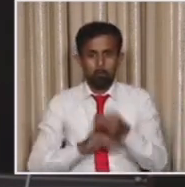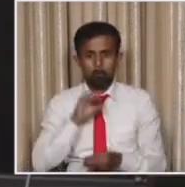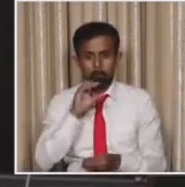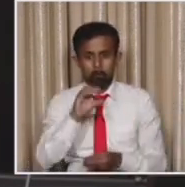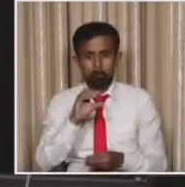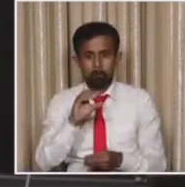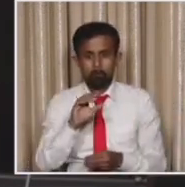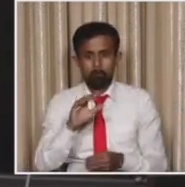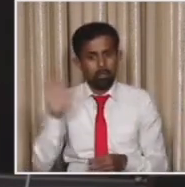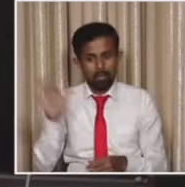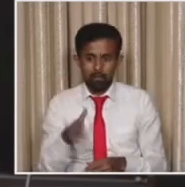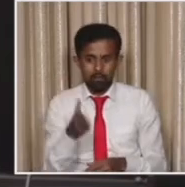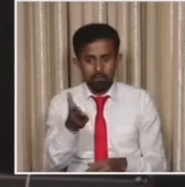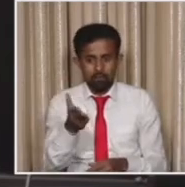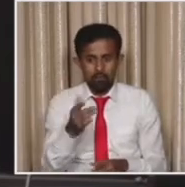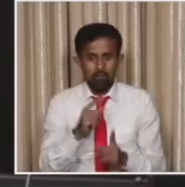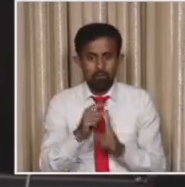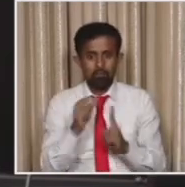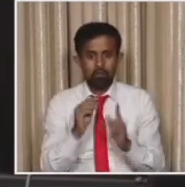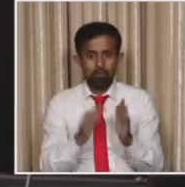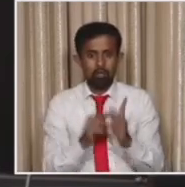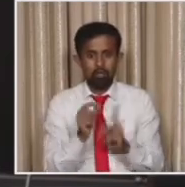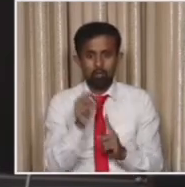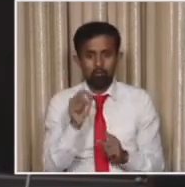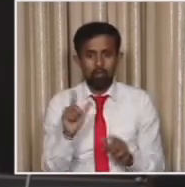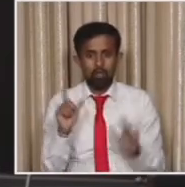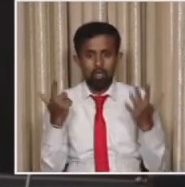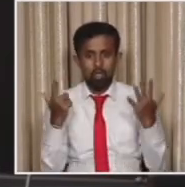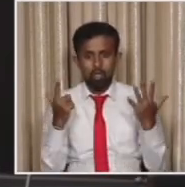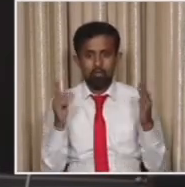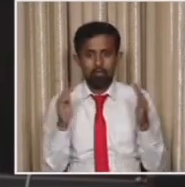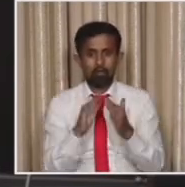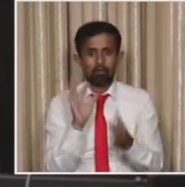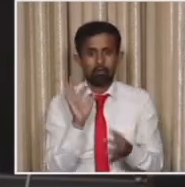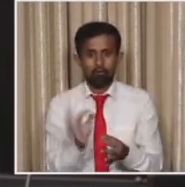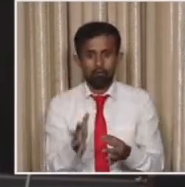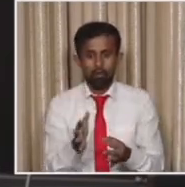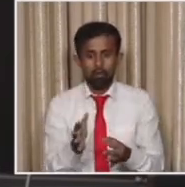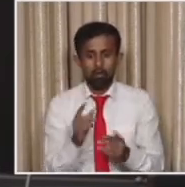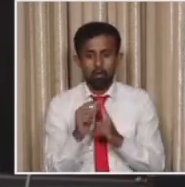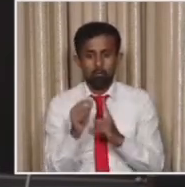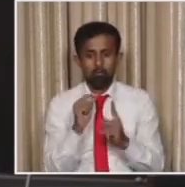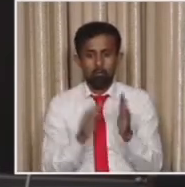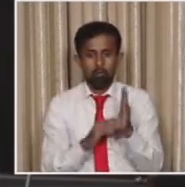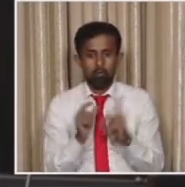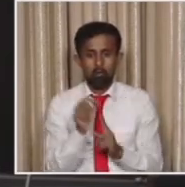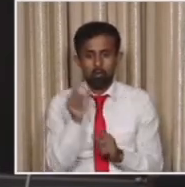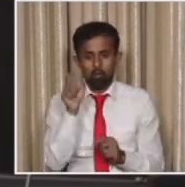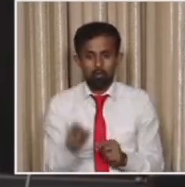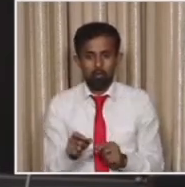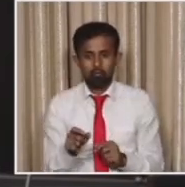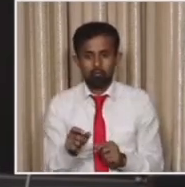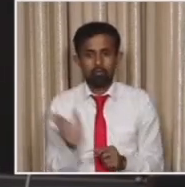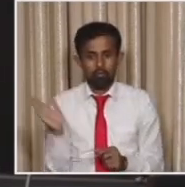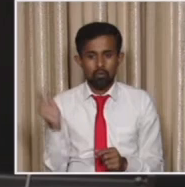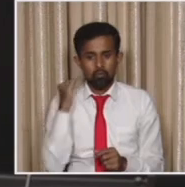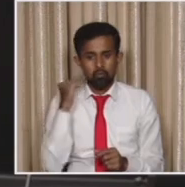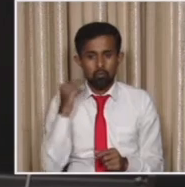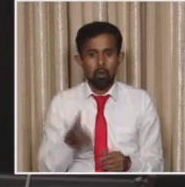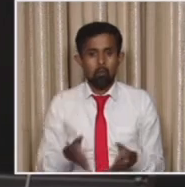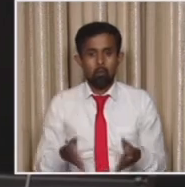රටට පස්භාගයිද පාර්ලිමේන්තු මන්ත්‍රීවරු 70කගේ ගෙවල් ගිනි තියපුවාම පාර්ලිමේන්තු මන්ත්‍රීවරයෙක් ඕනේ නැහැ නිකම් මිනිහෙක් හරි